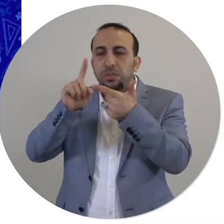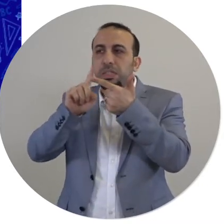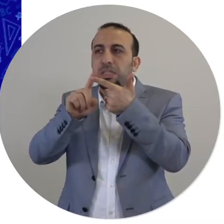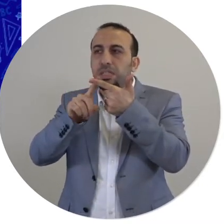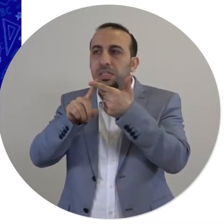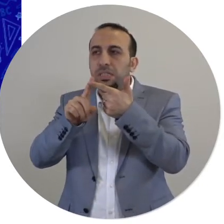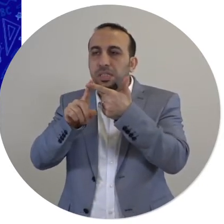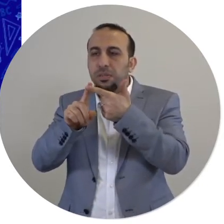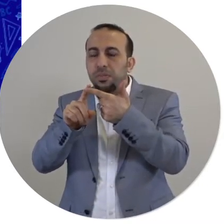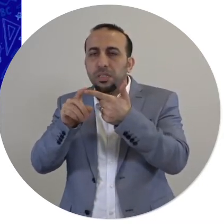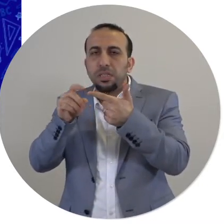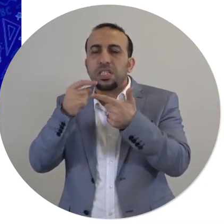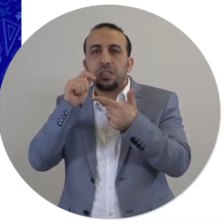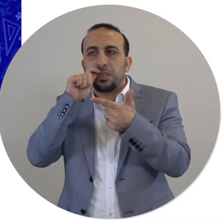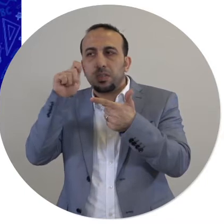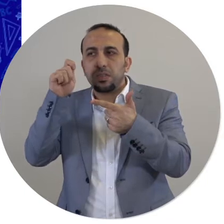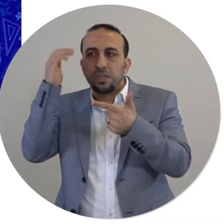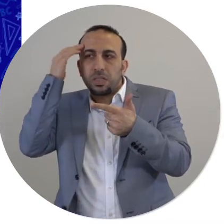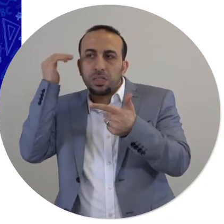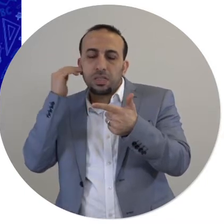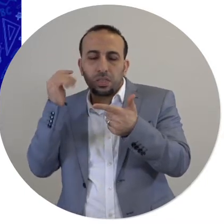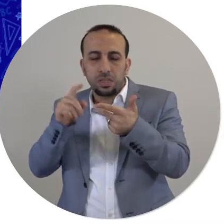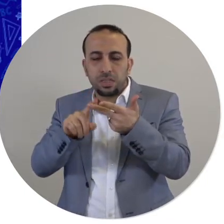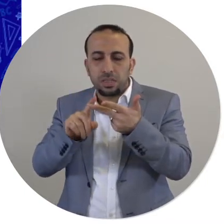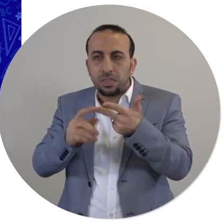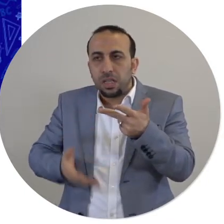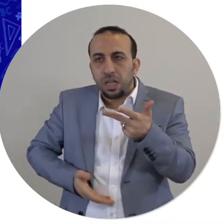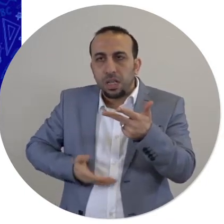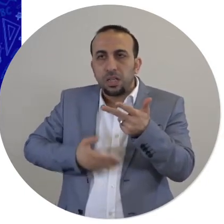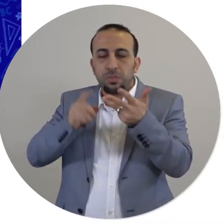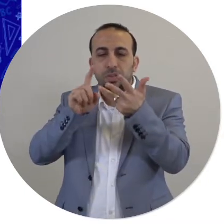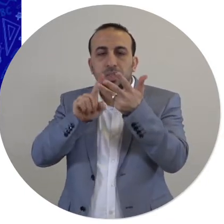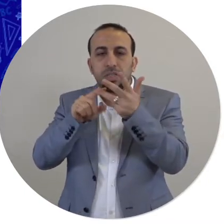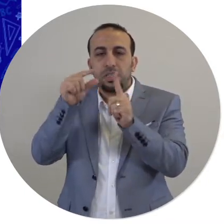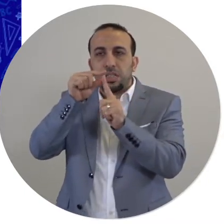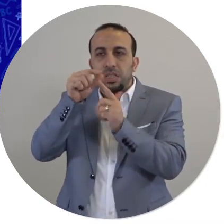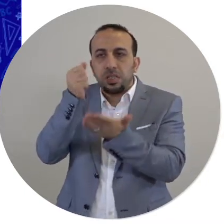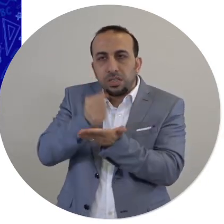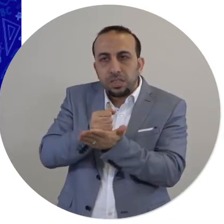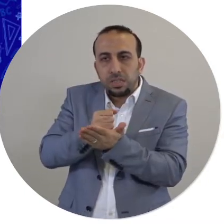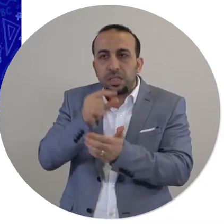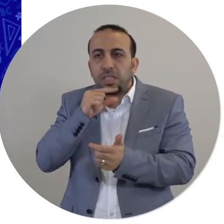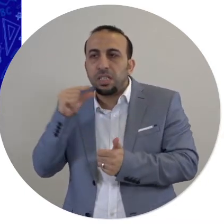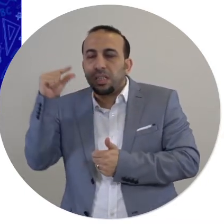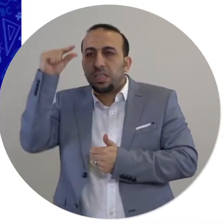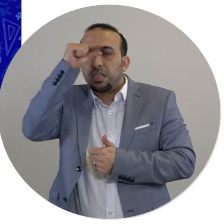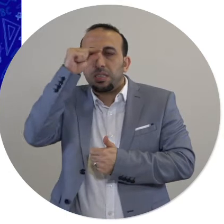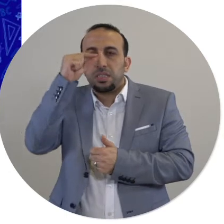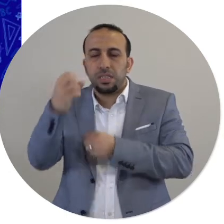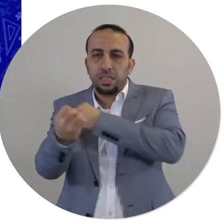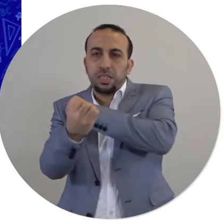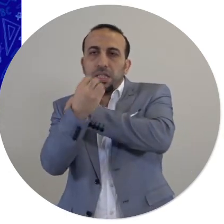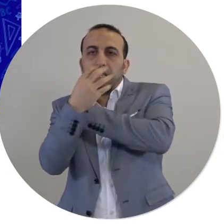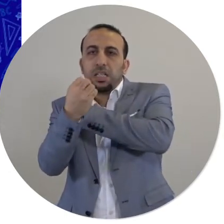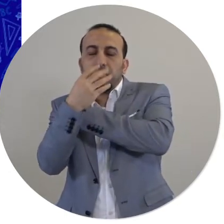حسب الجنسية، والتركيب الديني، والتركيب التعليمي، وآخر نوع وهو التركيب الاقتصادي. سوف نتعرف على